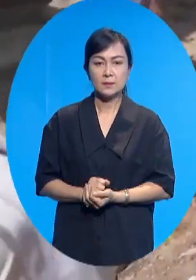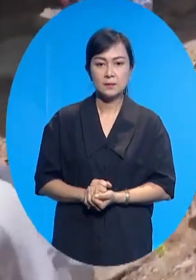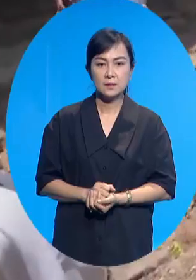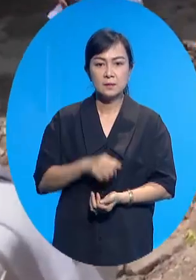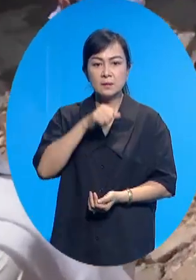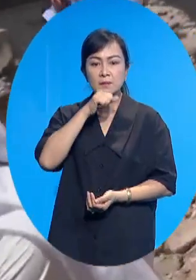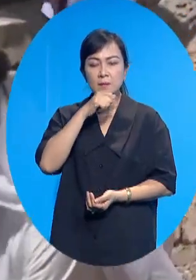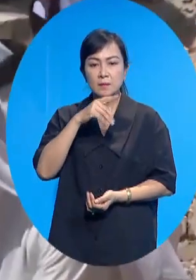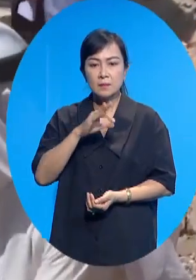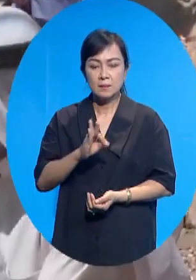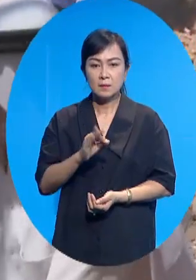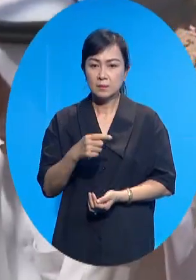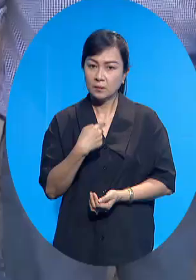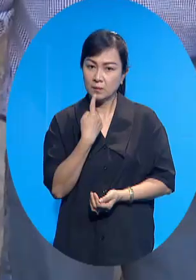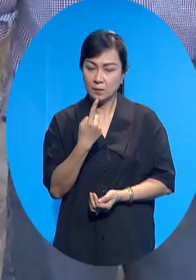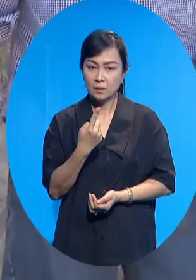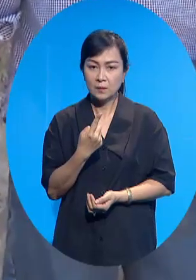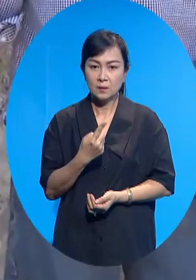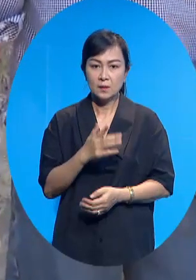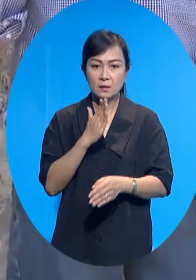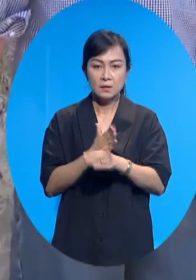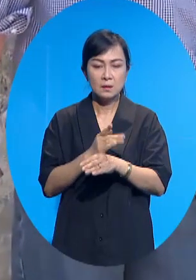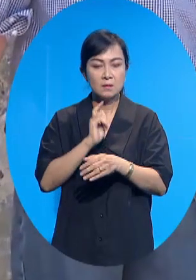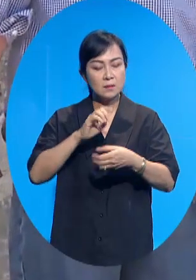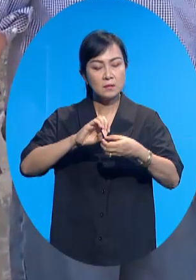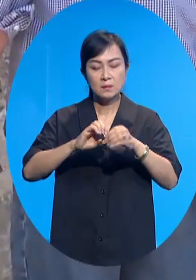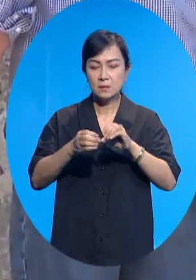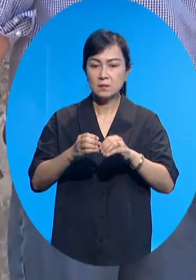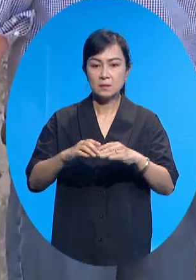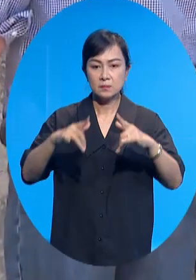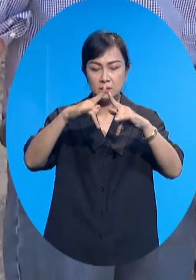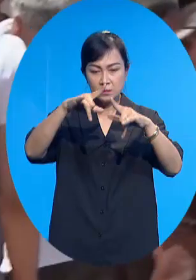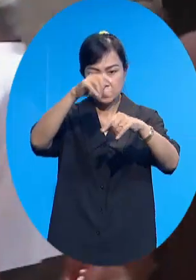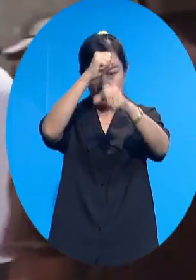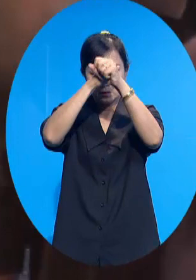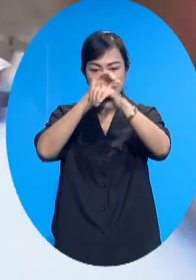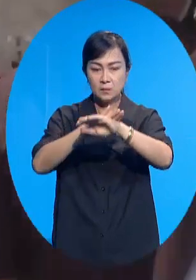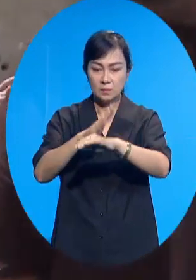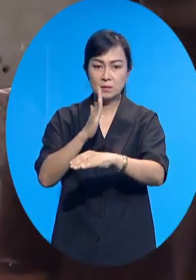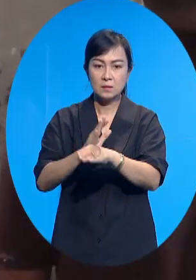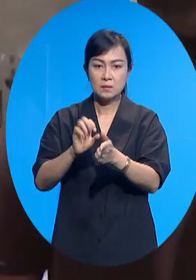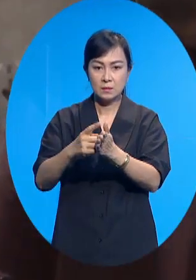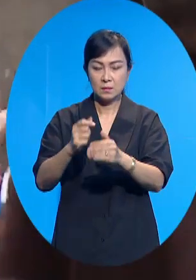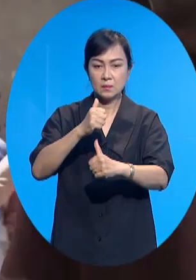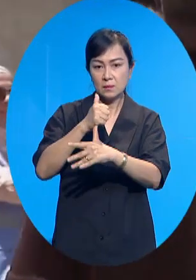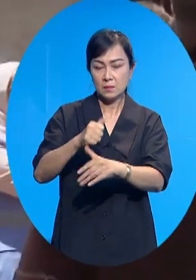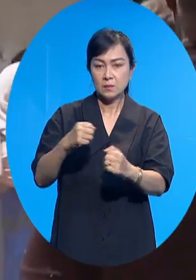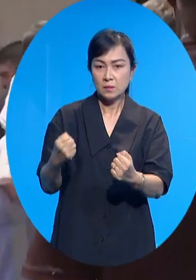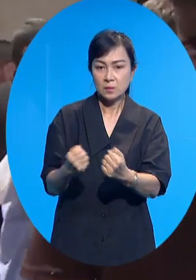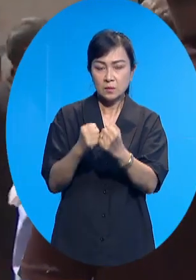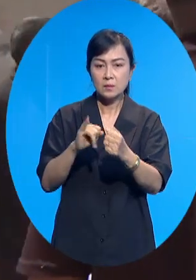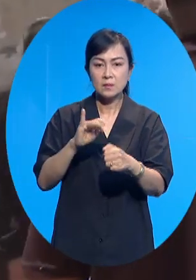Ông Busdorf còn khẳng định việc cần làm không chỉ là sửa chữa, tái thiết trại tị nạn. Ông kêu gọi cần phải có một giải pháp chính trị cho cuộc xung